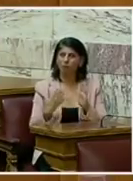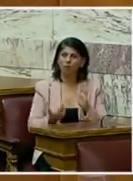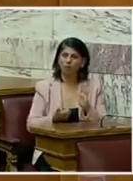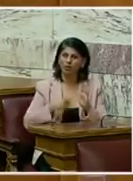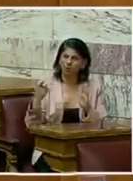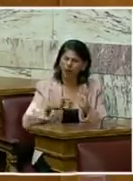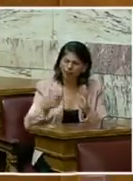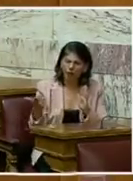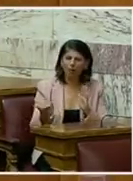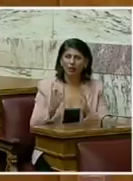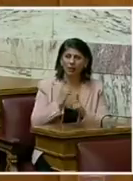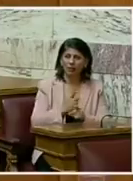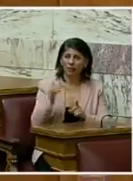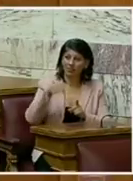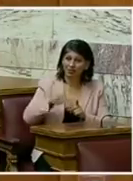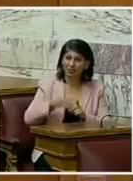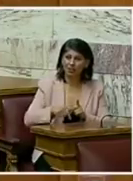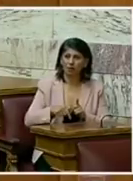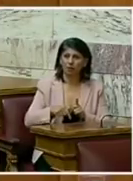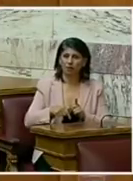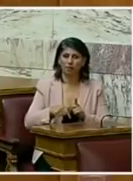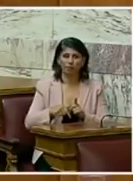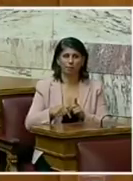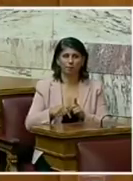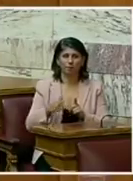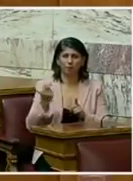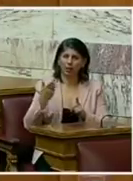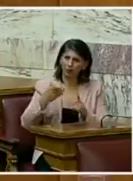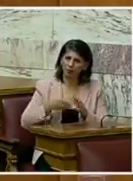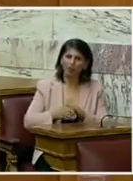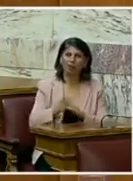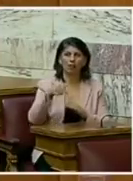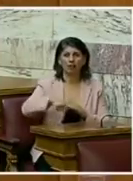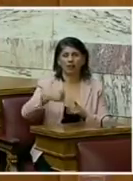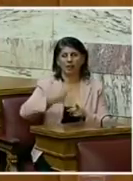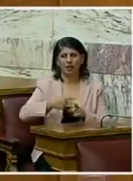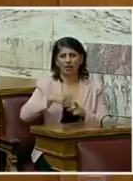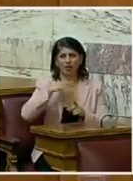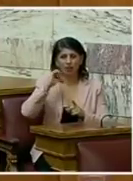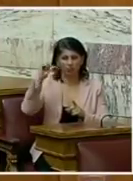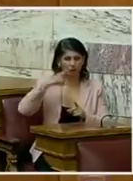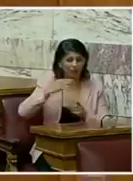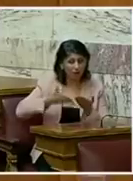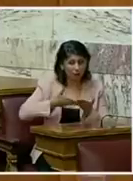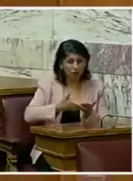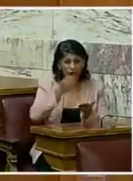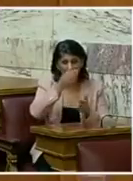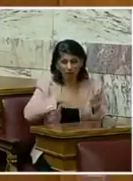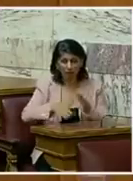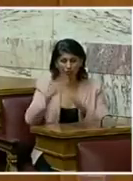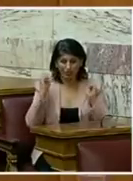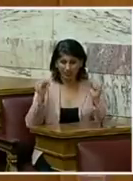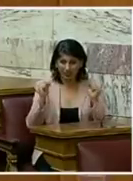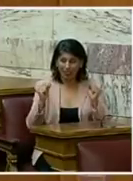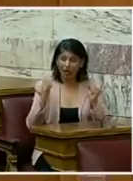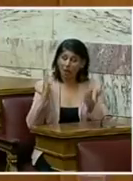απάτη. Ιδίως σήμερα, αφού από τα φαινόμενα αυτά έχει περιέλθει η χώρα μας στη χρεοκοπία. Δηλαδή, θεωρεί ότι έχει συμβάλει η διαφθορά στον χώρο της υγείας